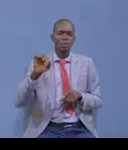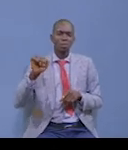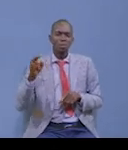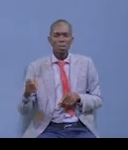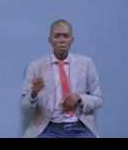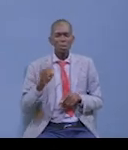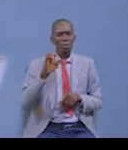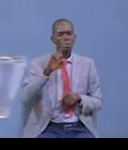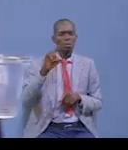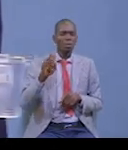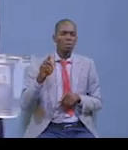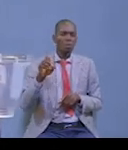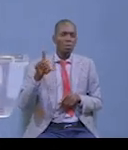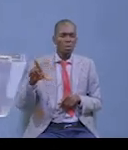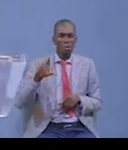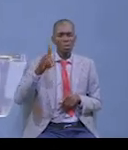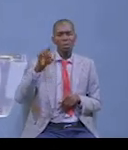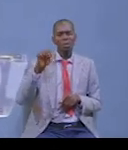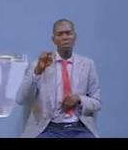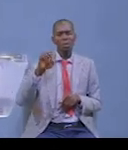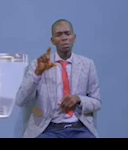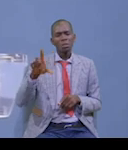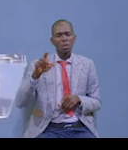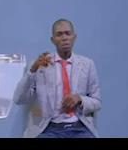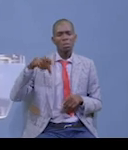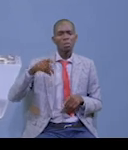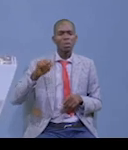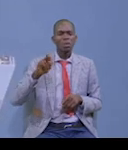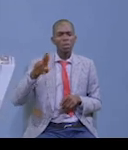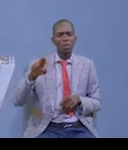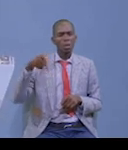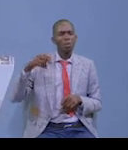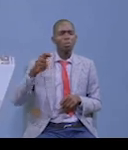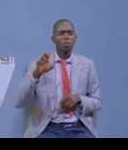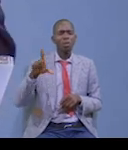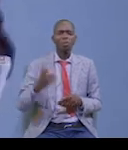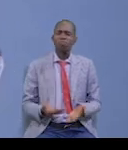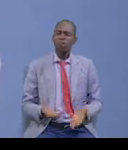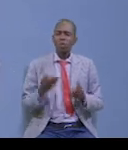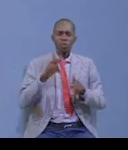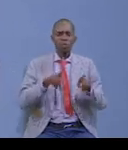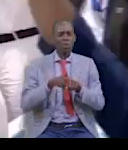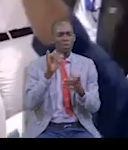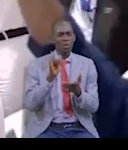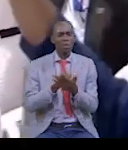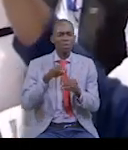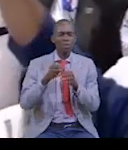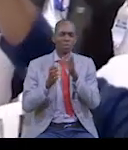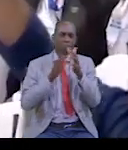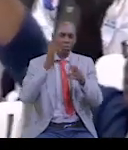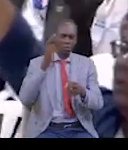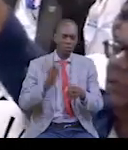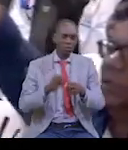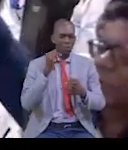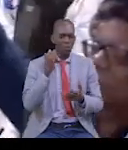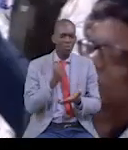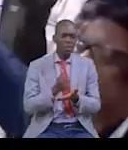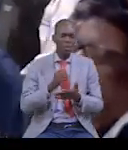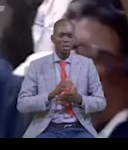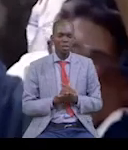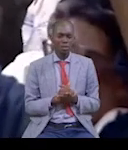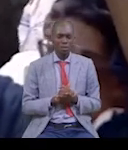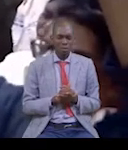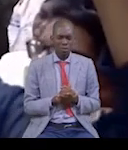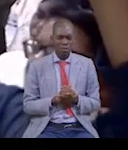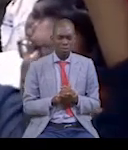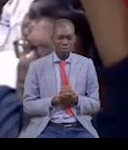Daniel, like Peter, like Paul, raise them up in Jesus name. ఈ దేశములొ నుండి ఏలియా వలే,